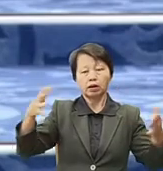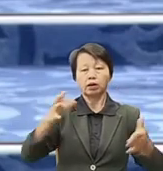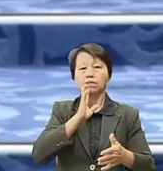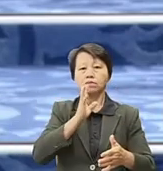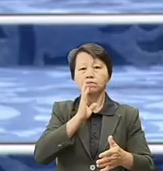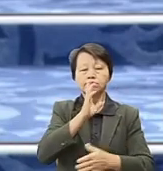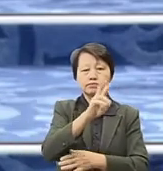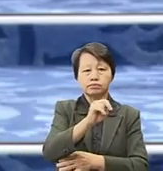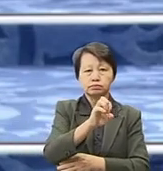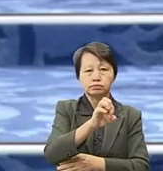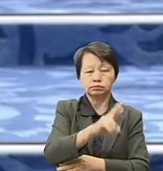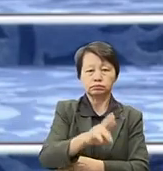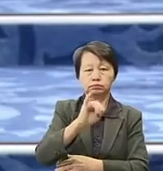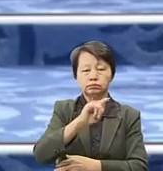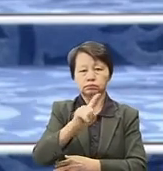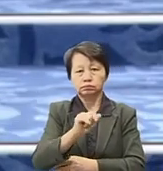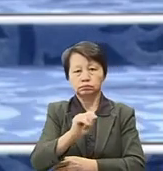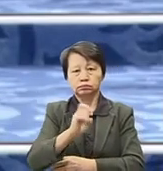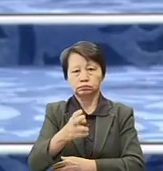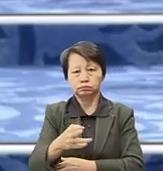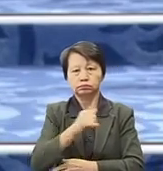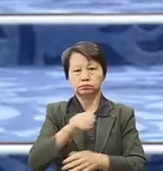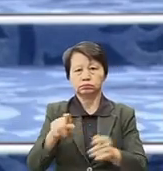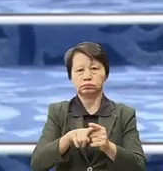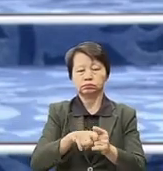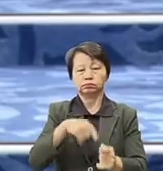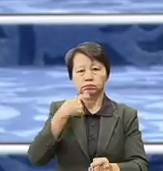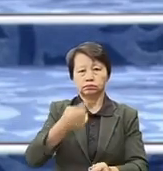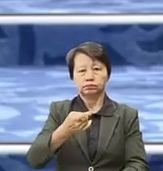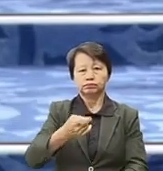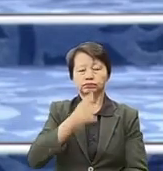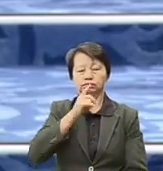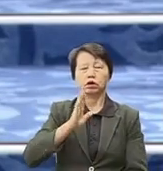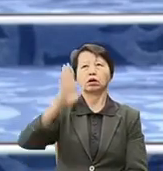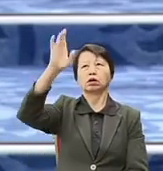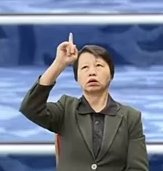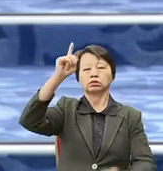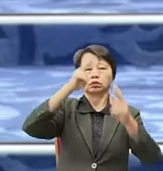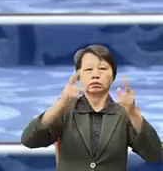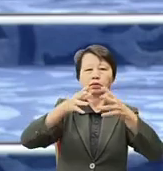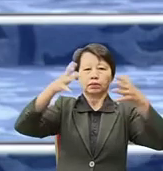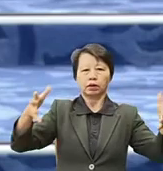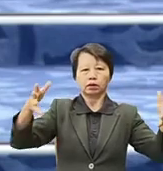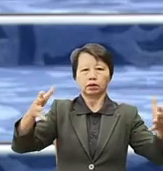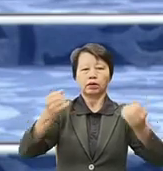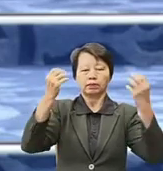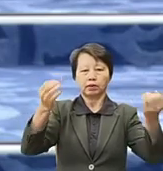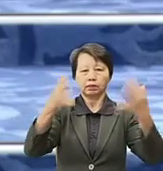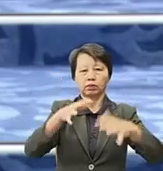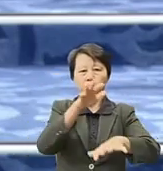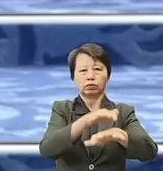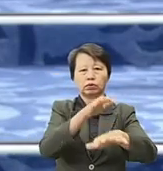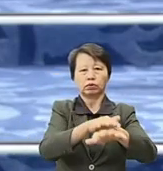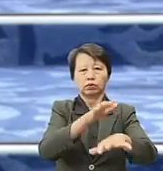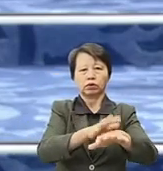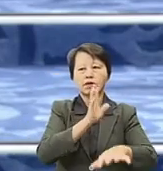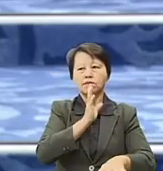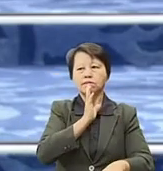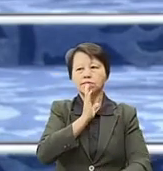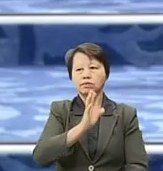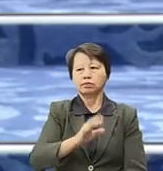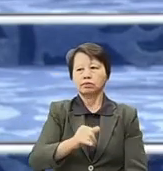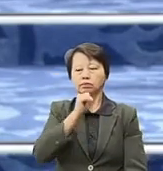President Ikram badlishah said the takbir during their speeches many in the crowd did say